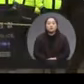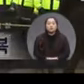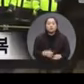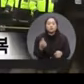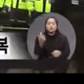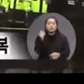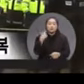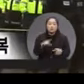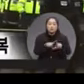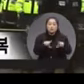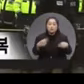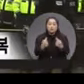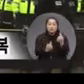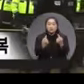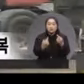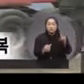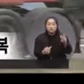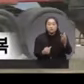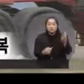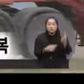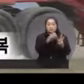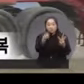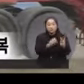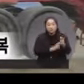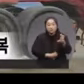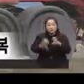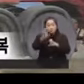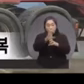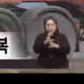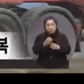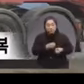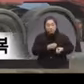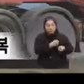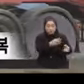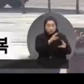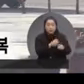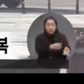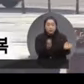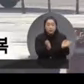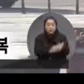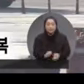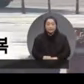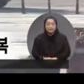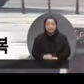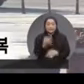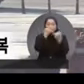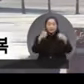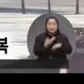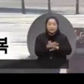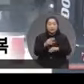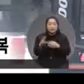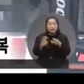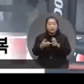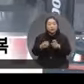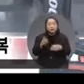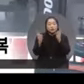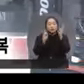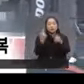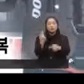전날에는 평소 물량보다도 23% 많이 출하하기도 했습니다. 충북 다른 주요 시멘트사도